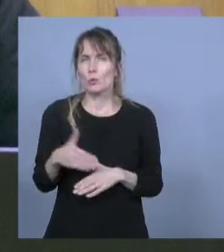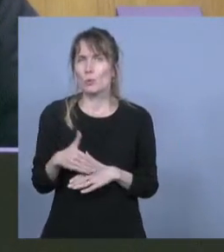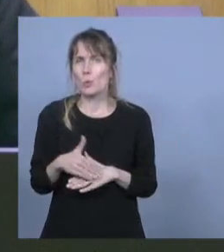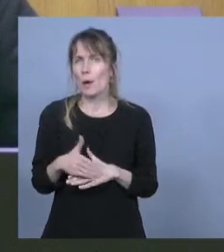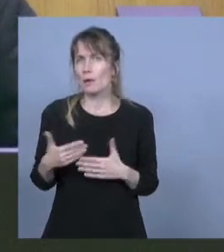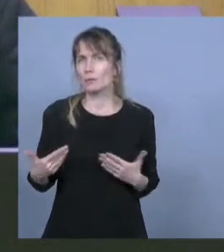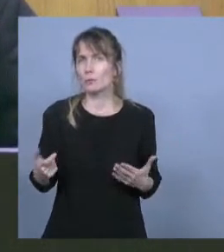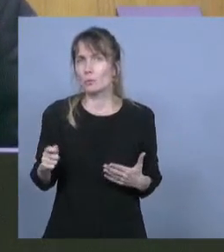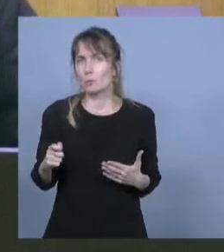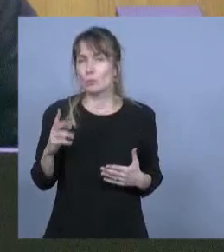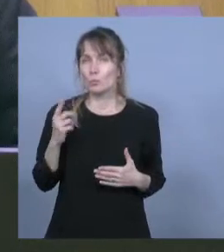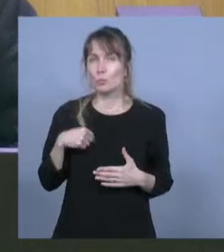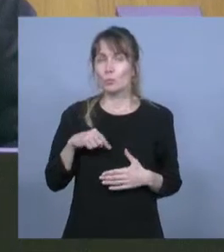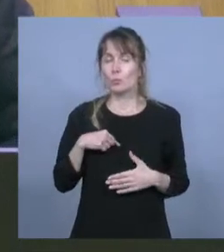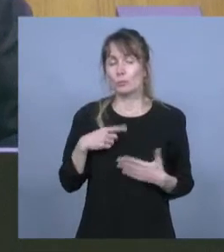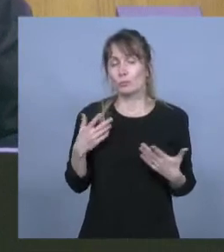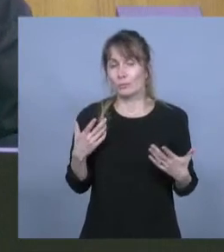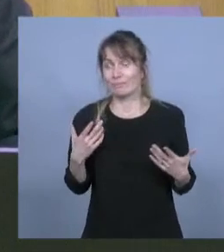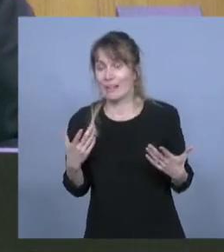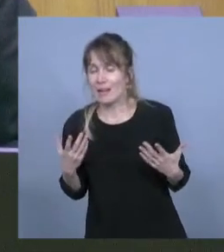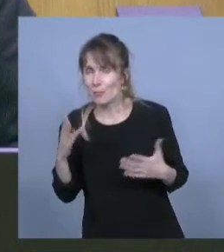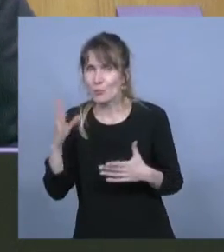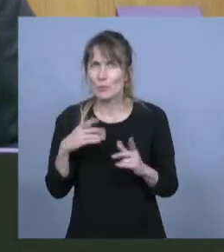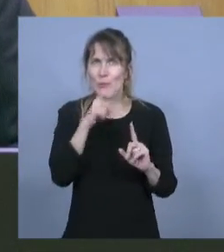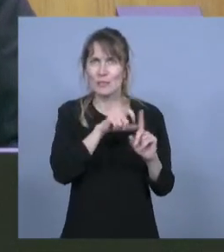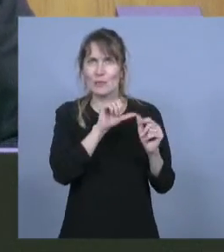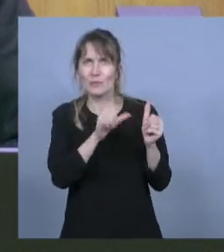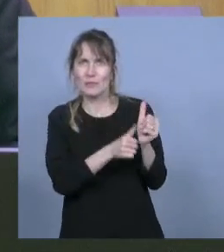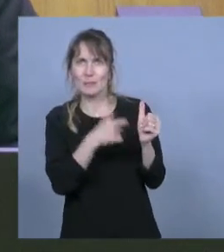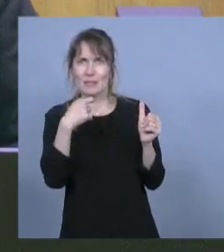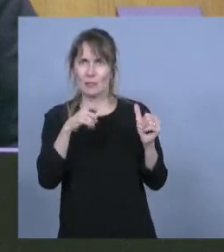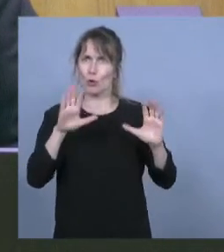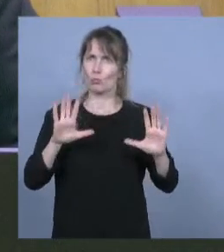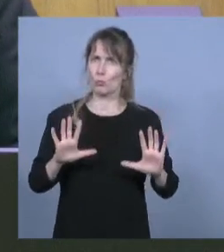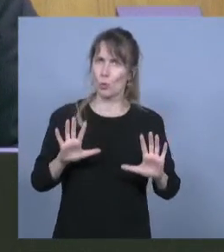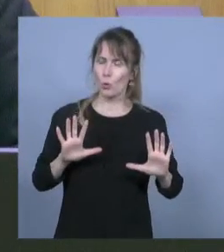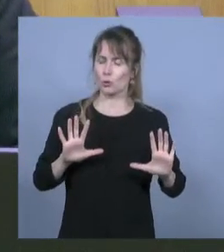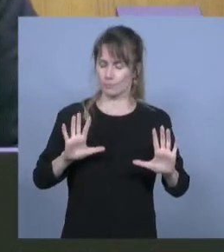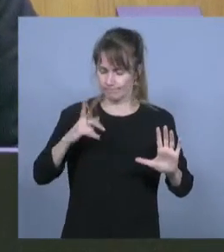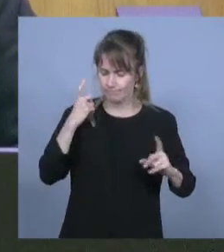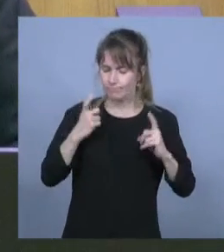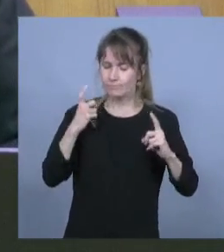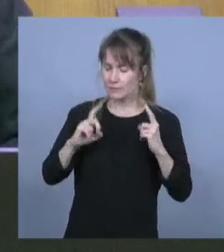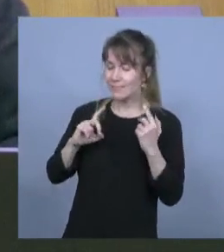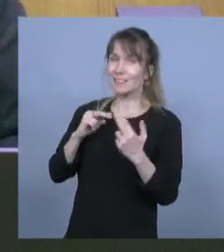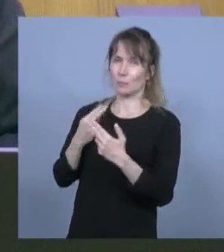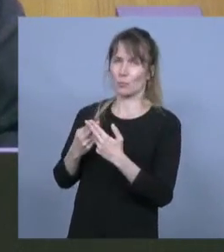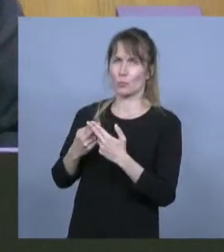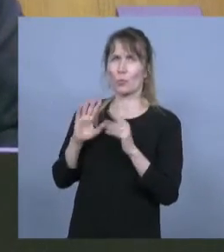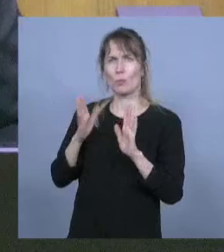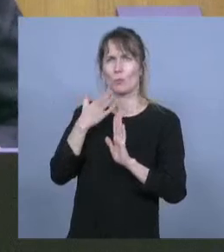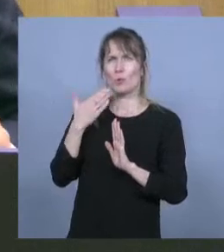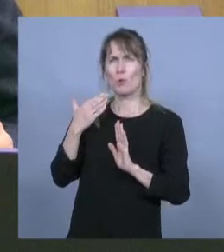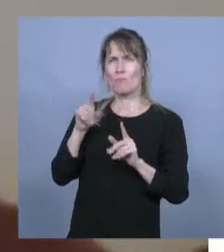que notre vice-président se pose et puisse vous répondre. Donc je vous invite à faire comme d'habitude. Vous nous écrivez